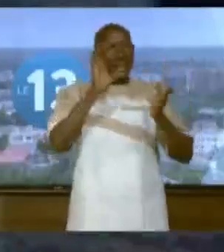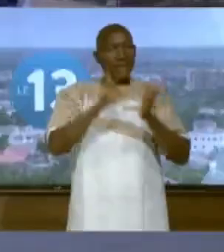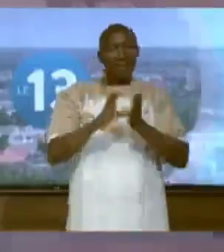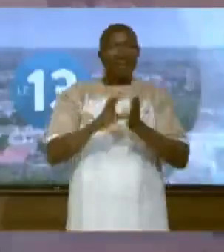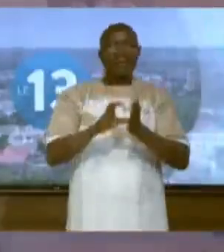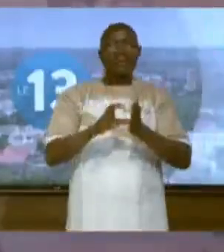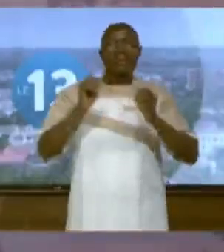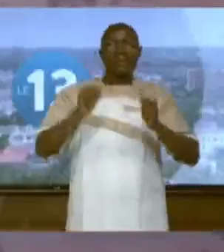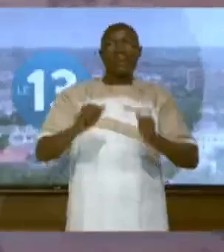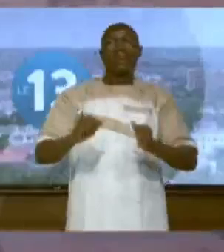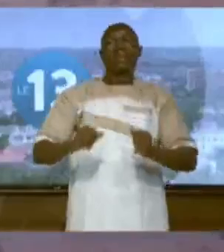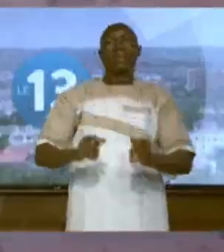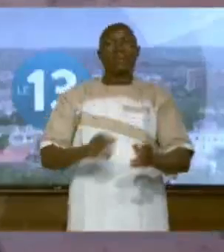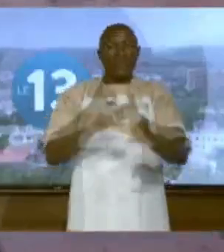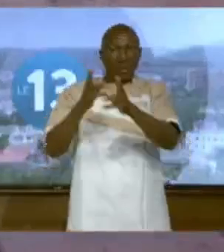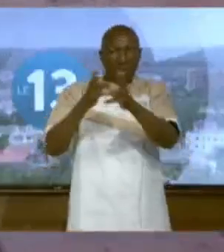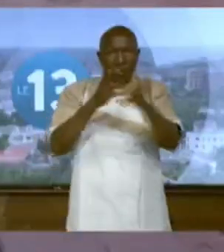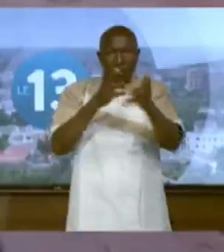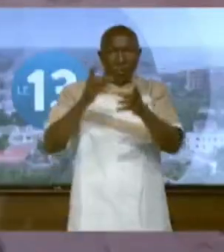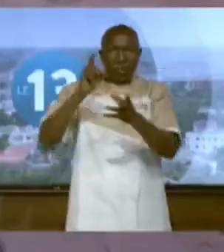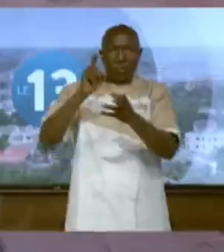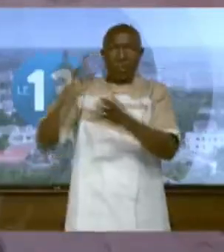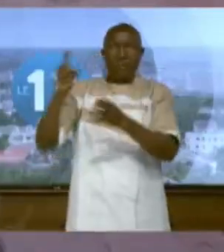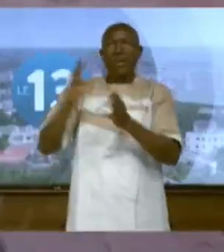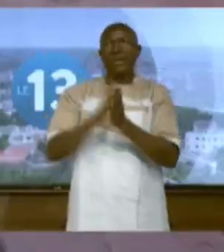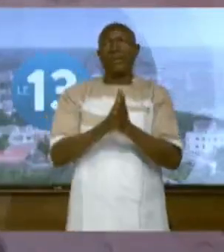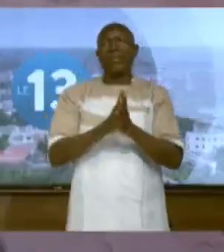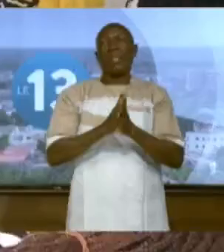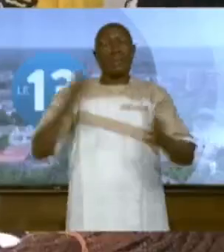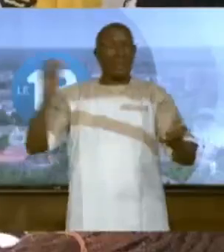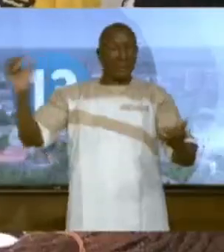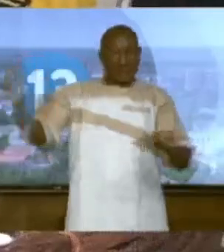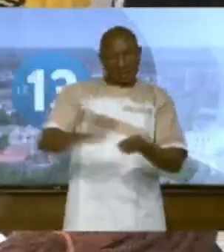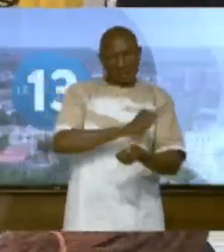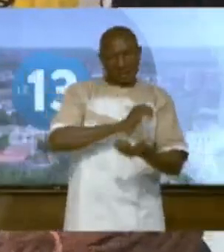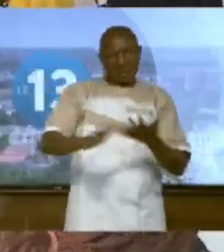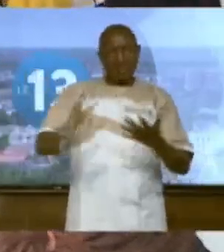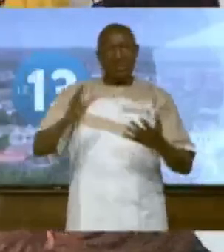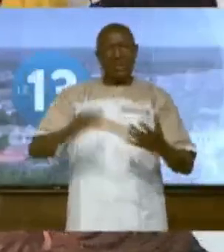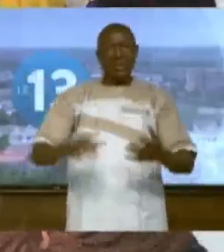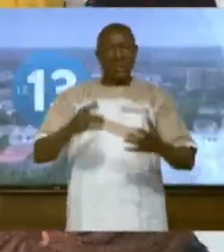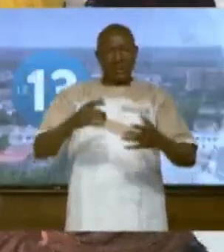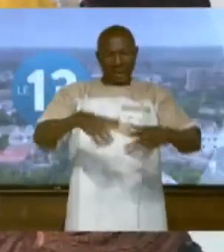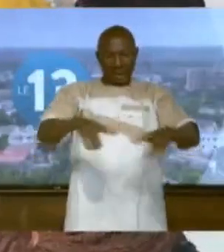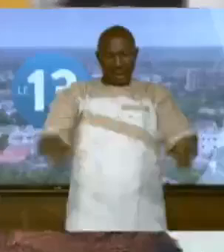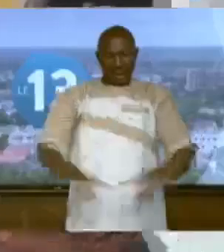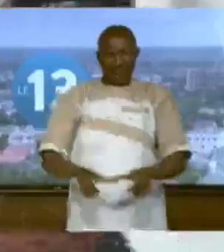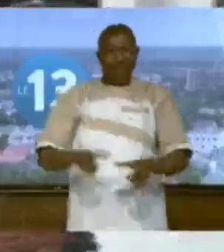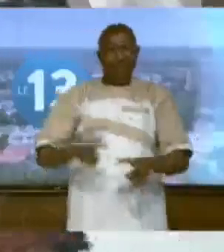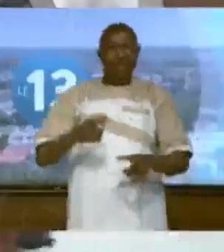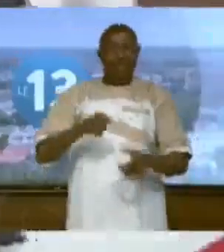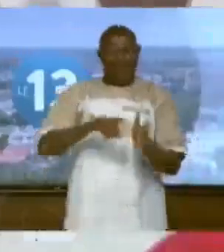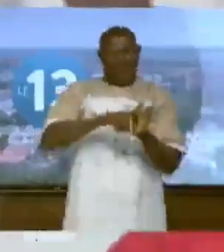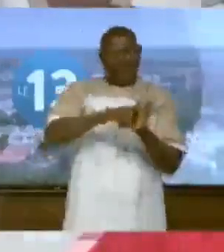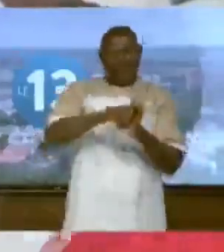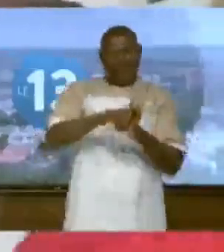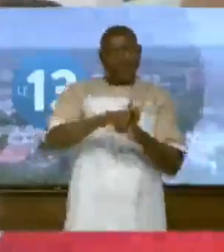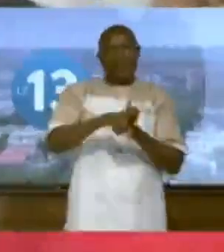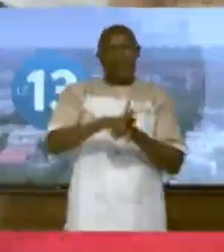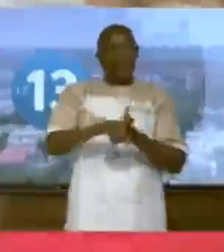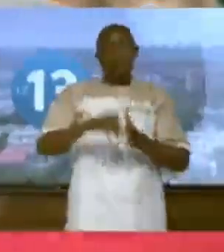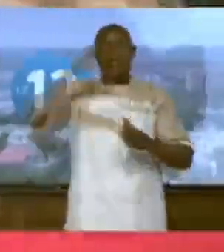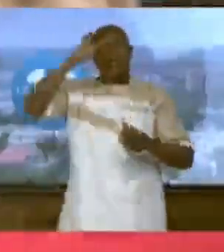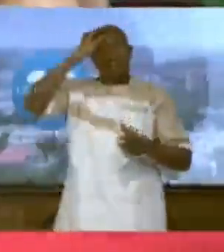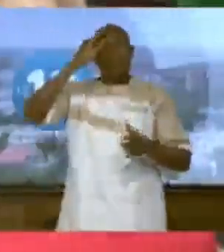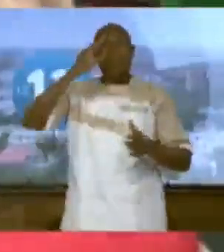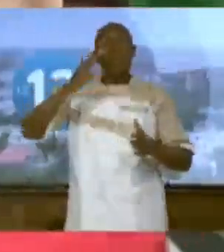pulvérisation de produits antimousiqu et de destruction de Git Larv une lutte collective dans laquelle ces hommes et femmes de médias